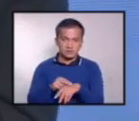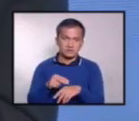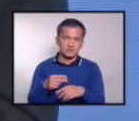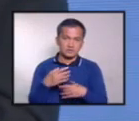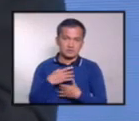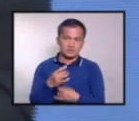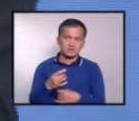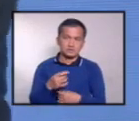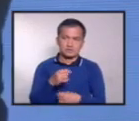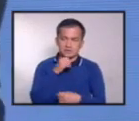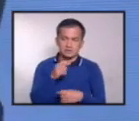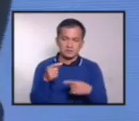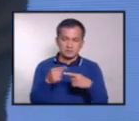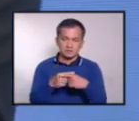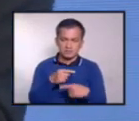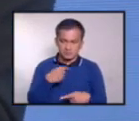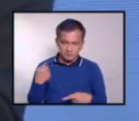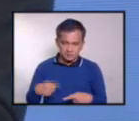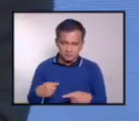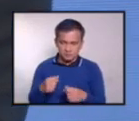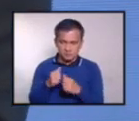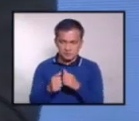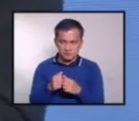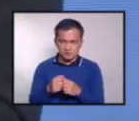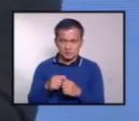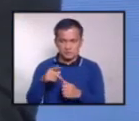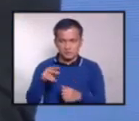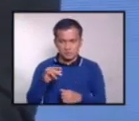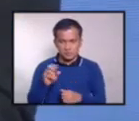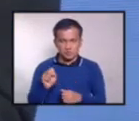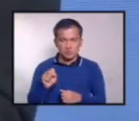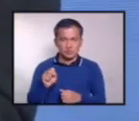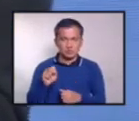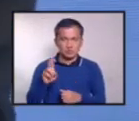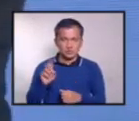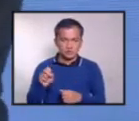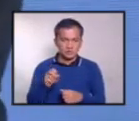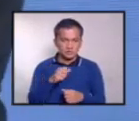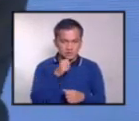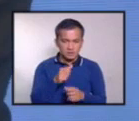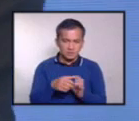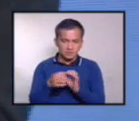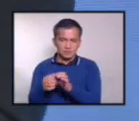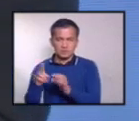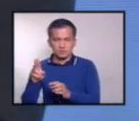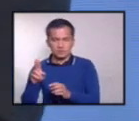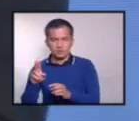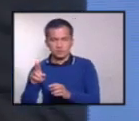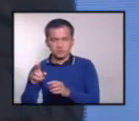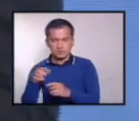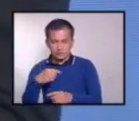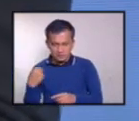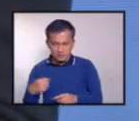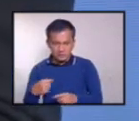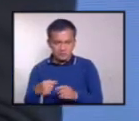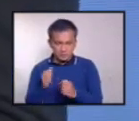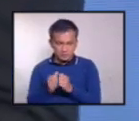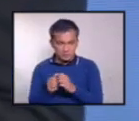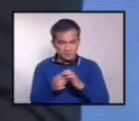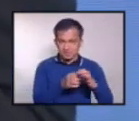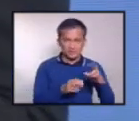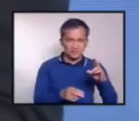Hindi pagtutol sa China, ibig sabihin pro-US. Hindi pagkampi sa China, ibig sabihin anti-US. Dapat tayo, sa tingin